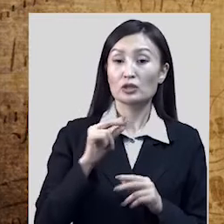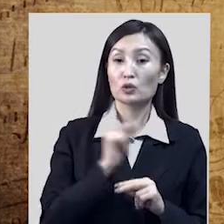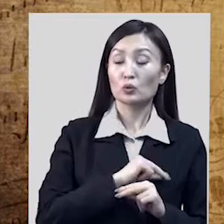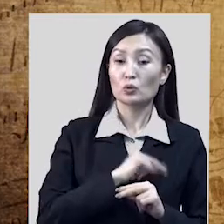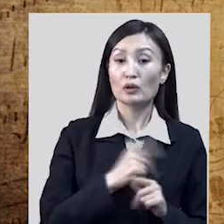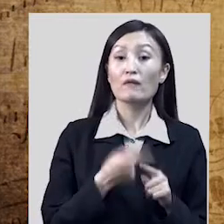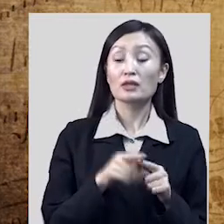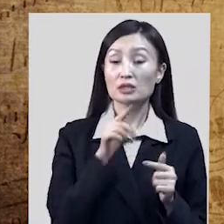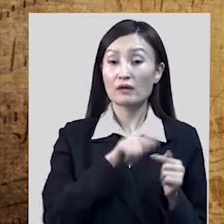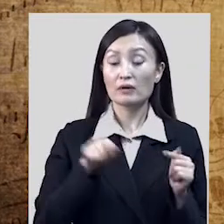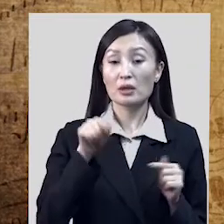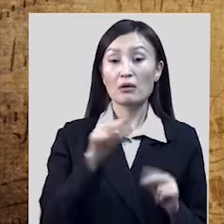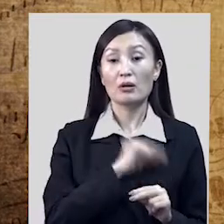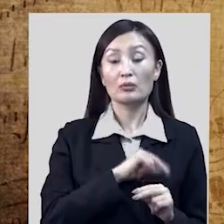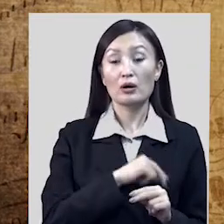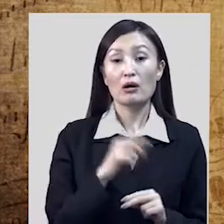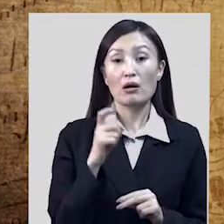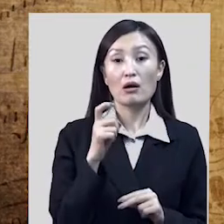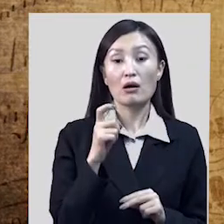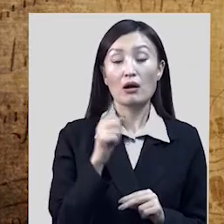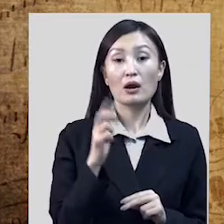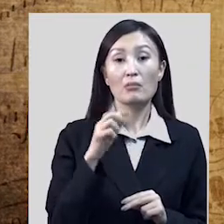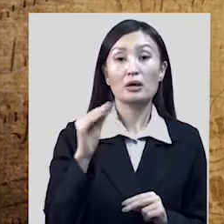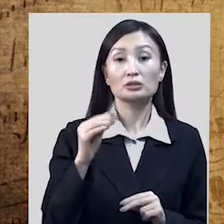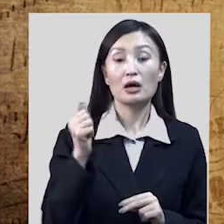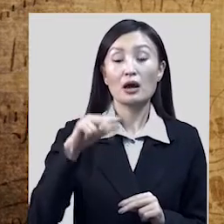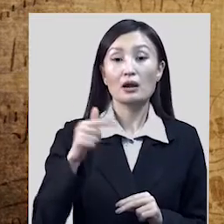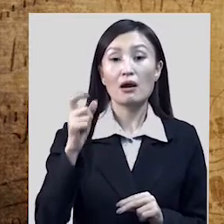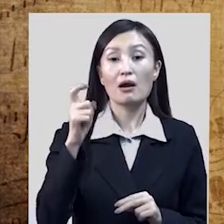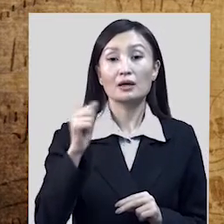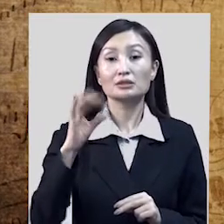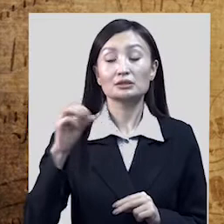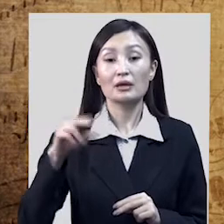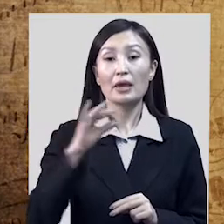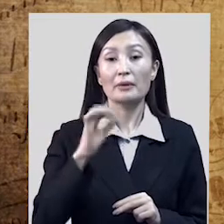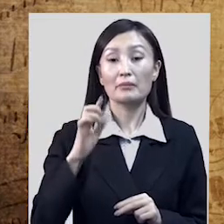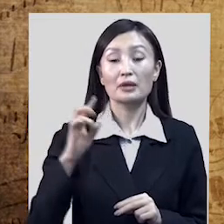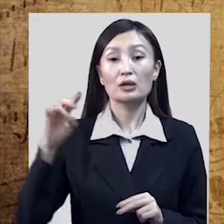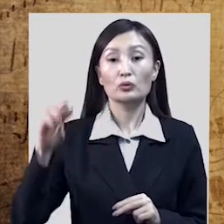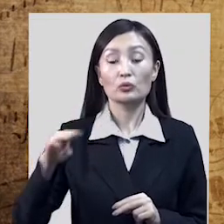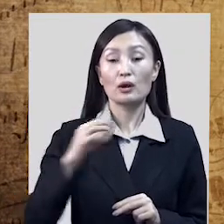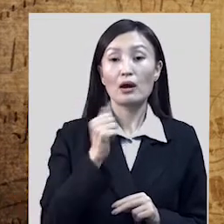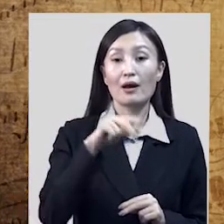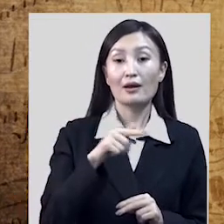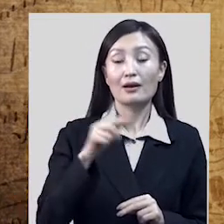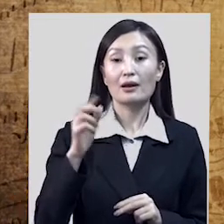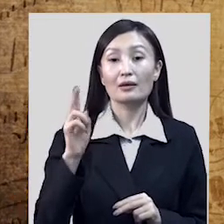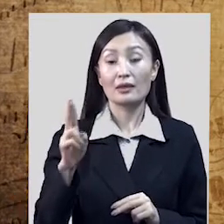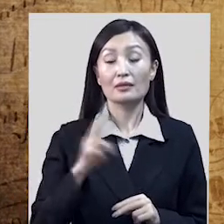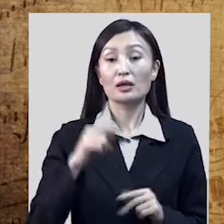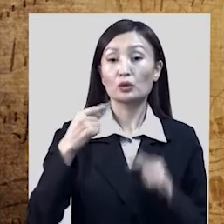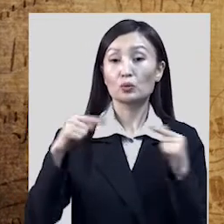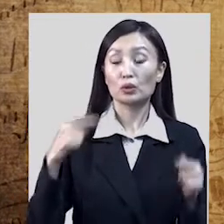в это же время там работали хабаши аль хасиев арчер к ней и пинту рк аль-кинди и другие выдающиеся